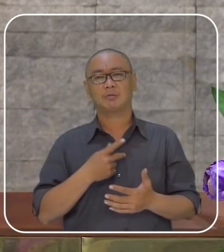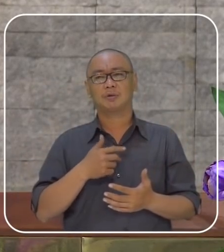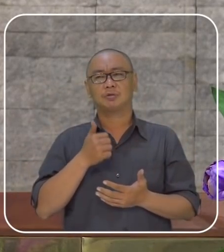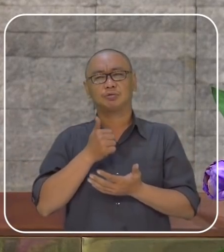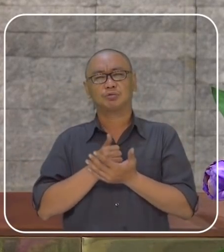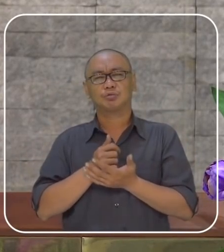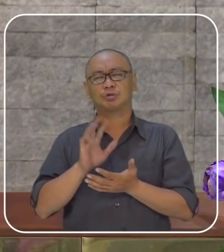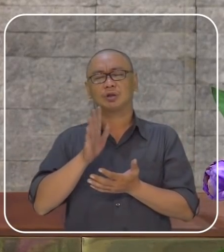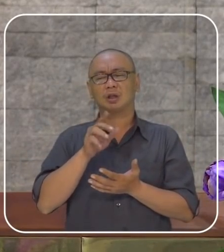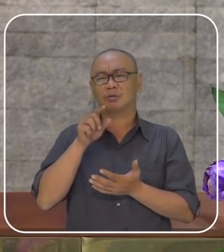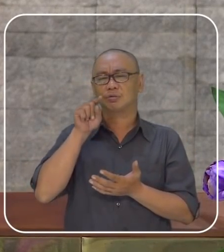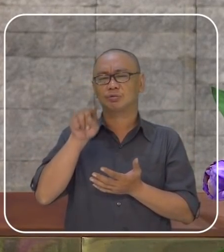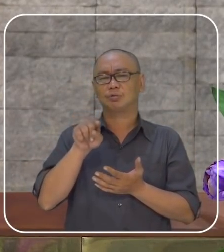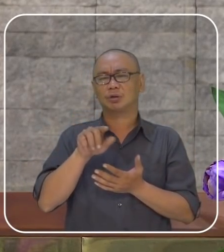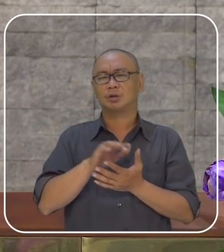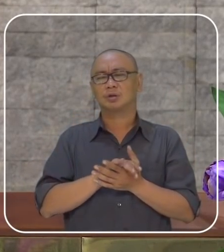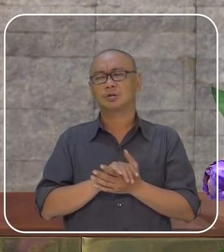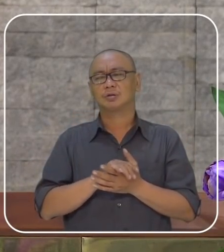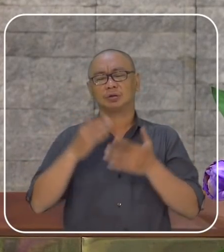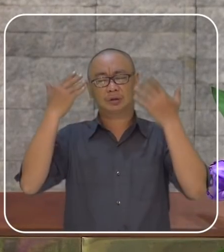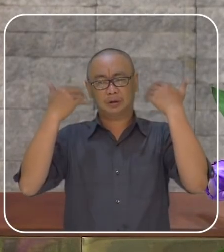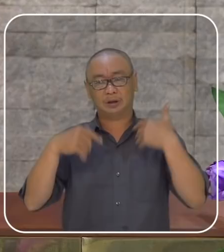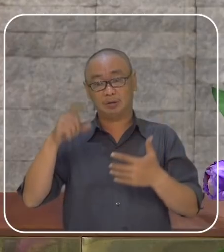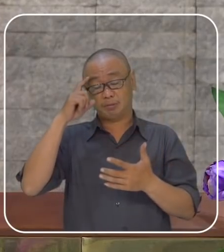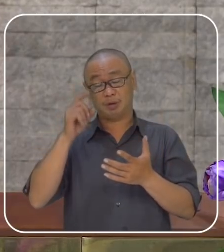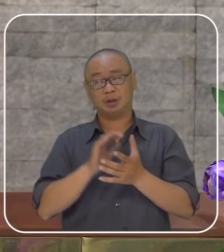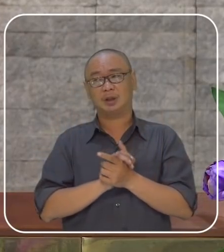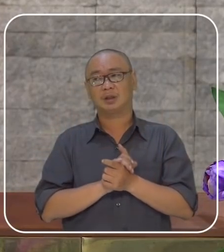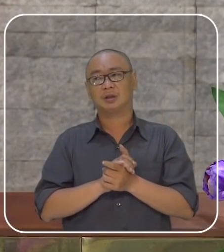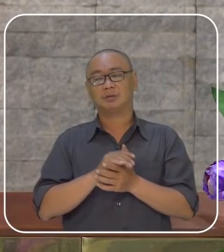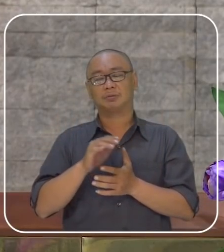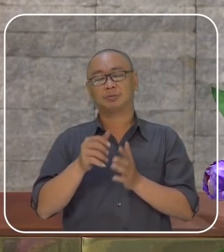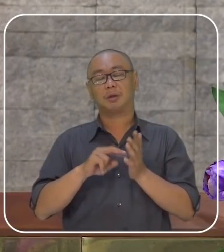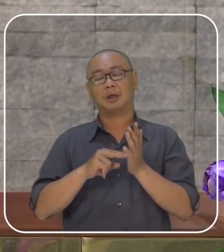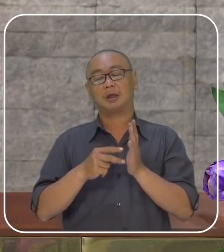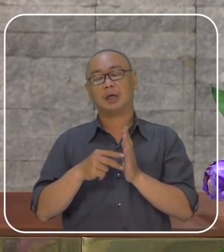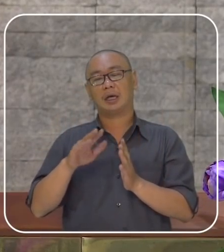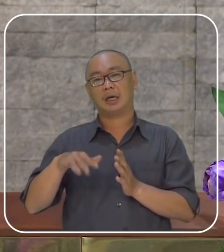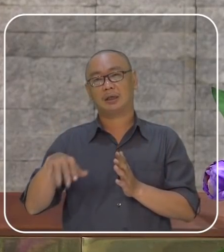kami tidak menunjukkan akan sikap percaya sebagai anak-anak Tuhan.